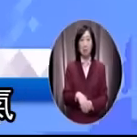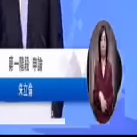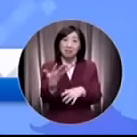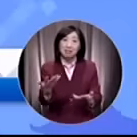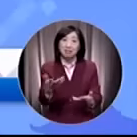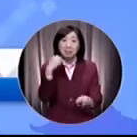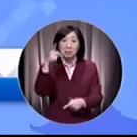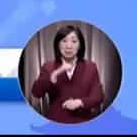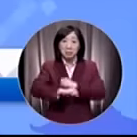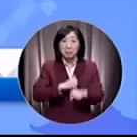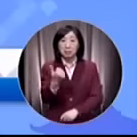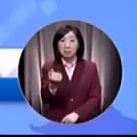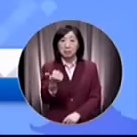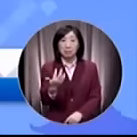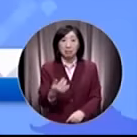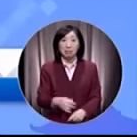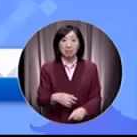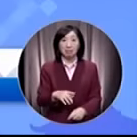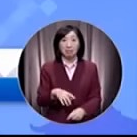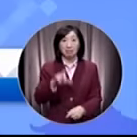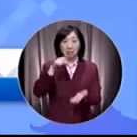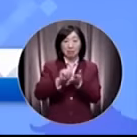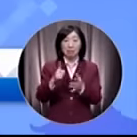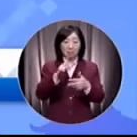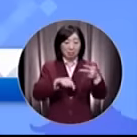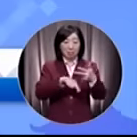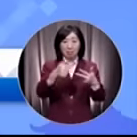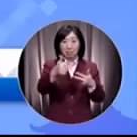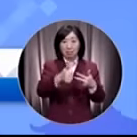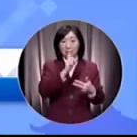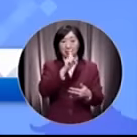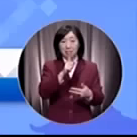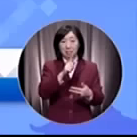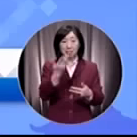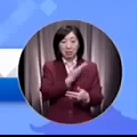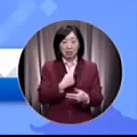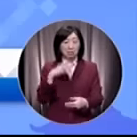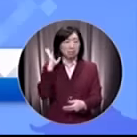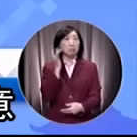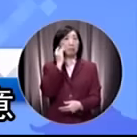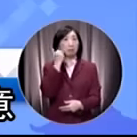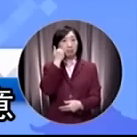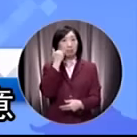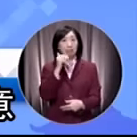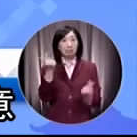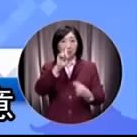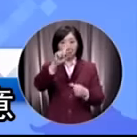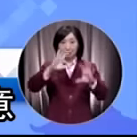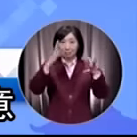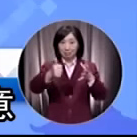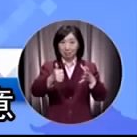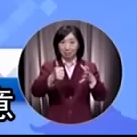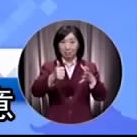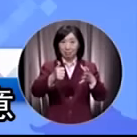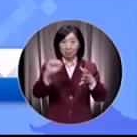气。 上次的辩论会，朱主席说的一句话让我非常的震惊，他说一个总统不能